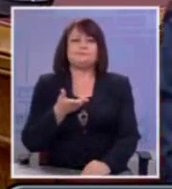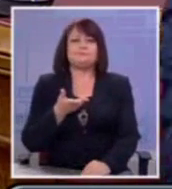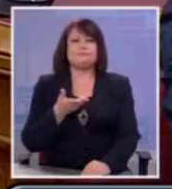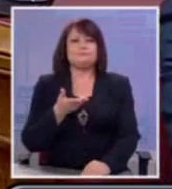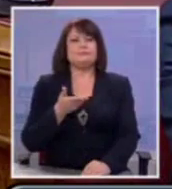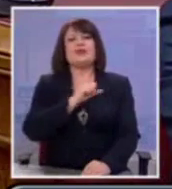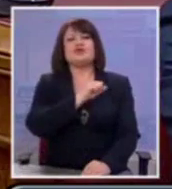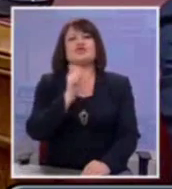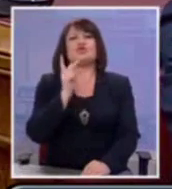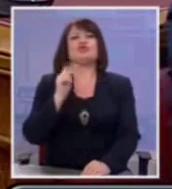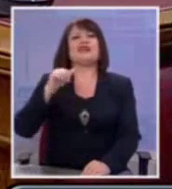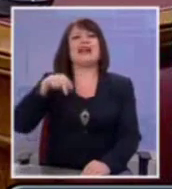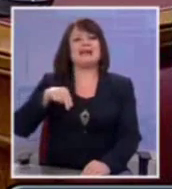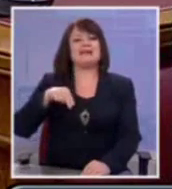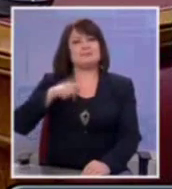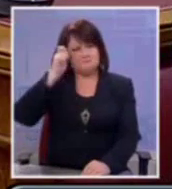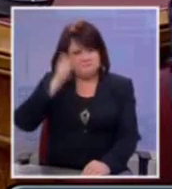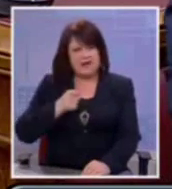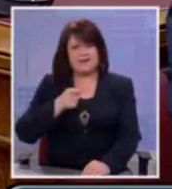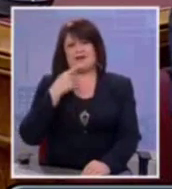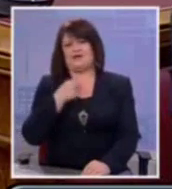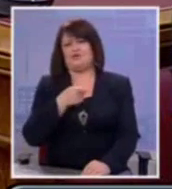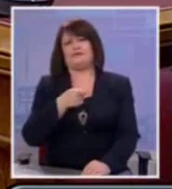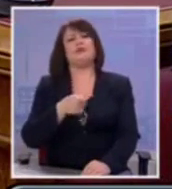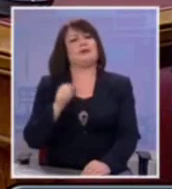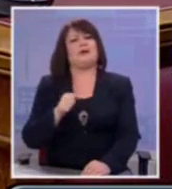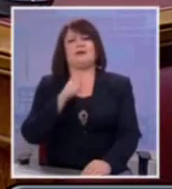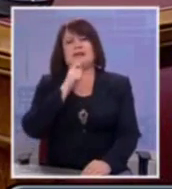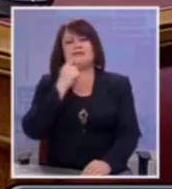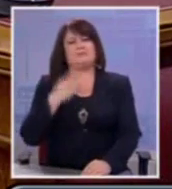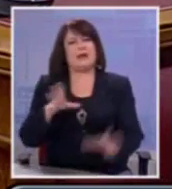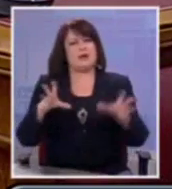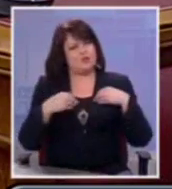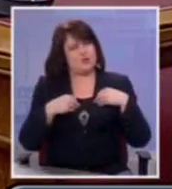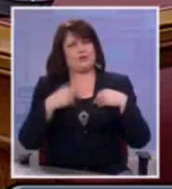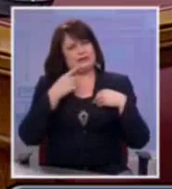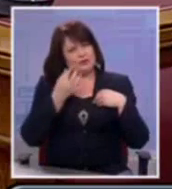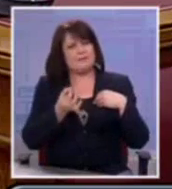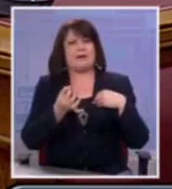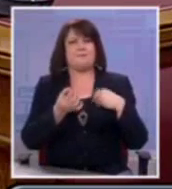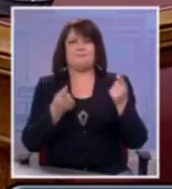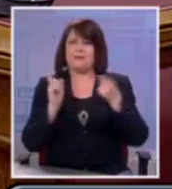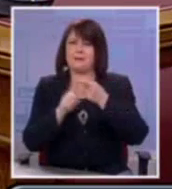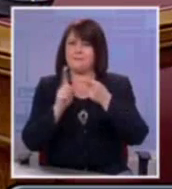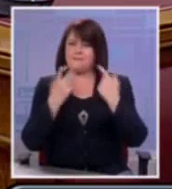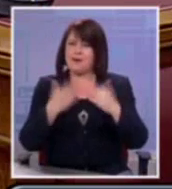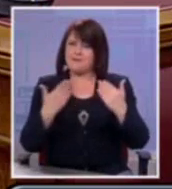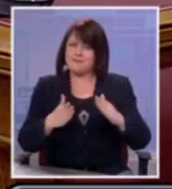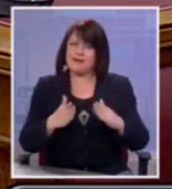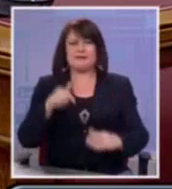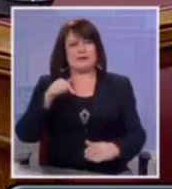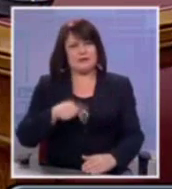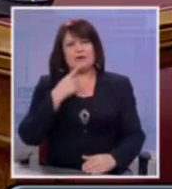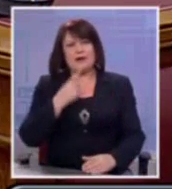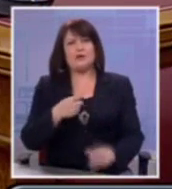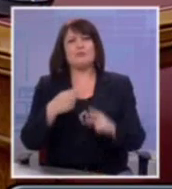τον κύριο Στροσκάν, ο οποίος επιβεβαίωσε και μάλιστα στην ίδια συνέντευξη επιβεβαιώνεται ότι είχαν γίνει συναντήσεις και εδώ έρχομαι